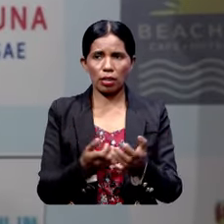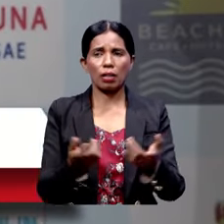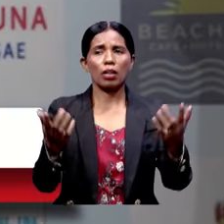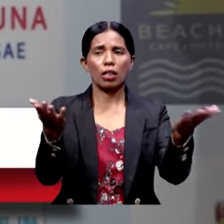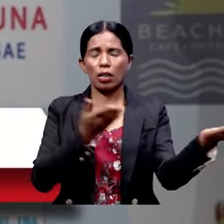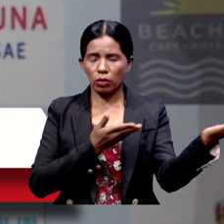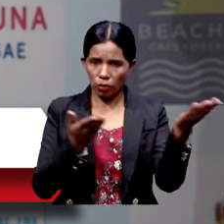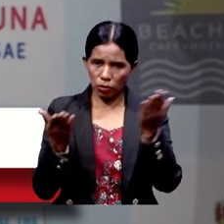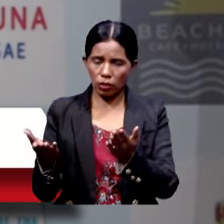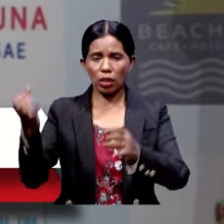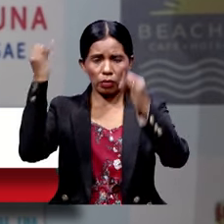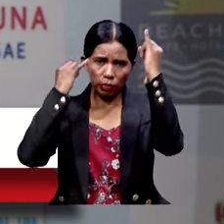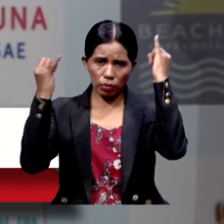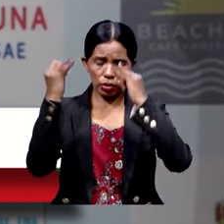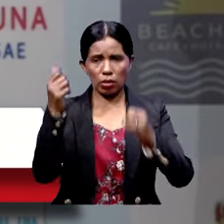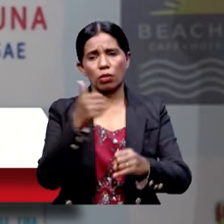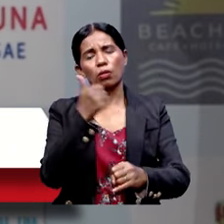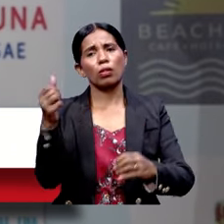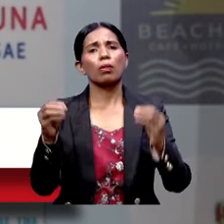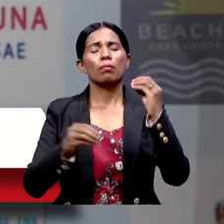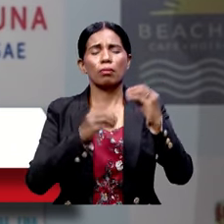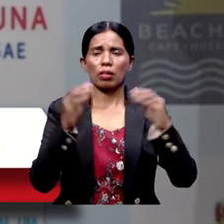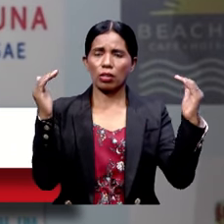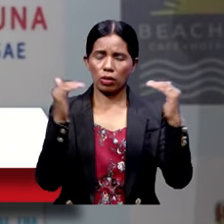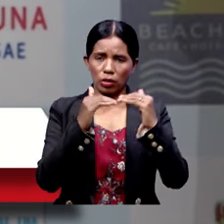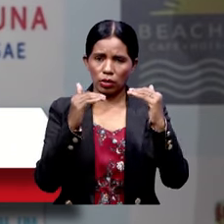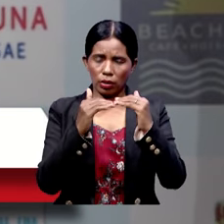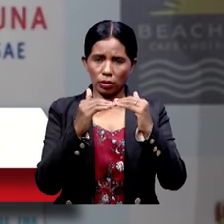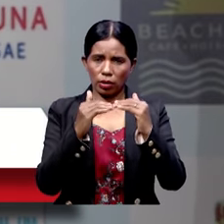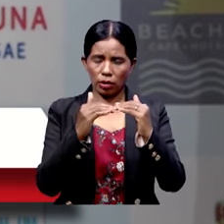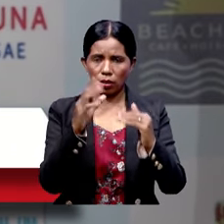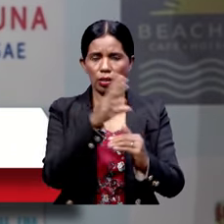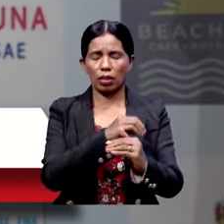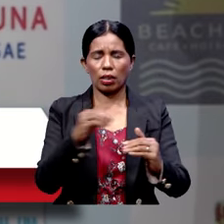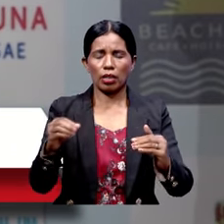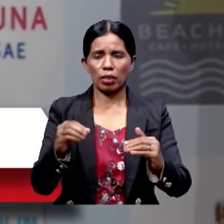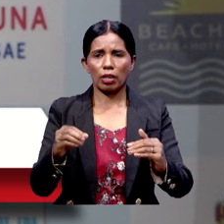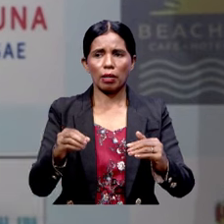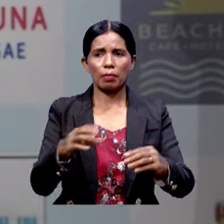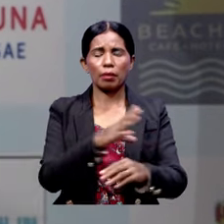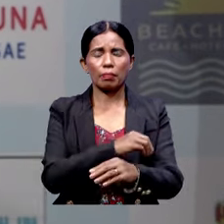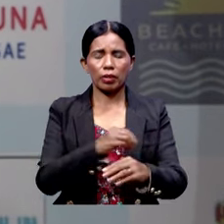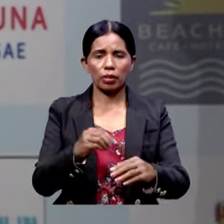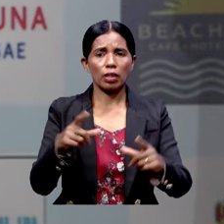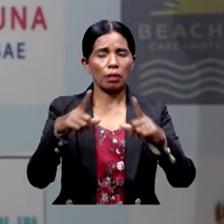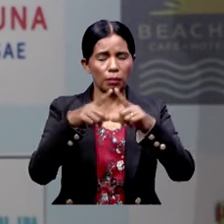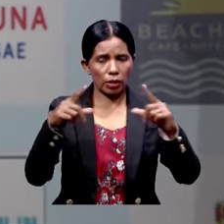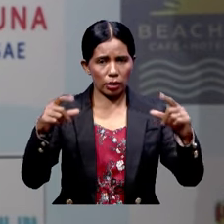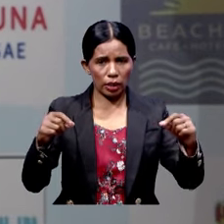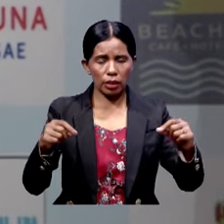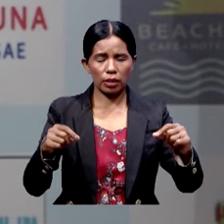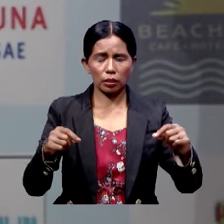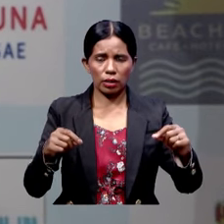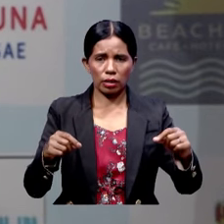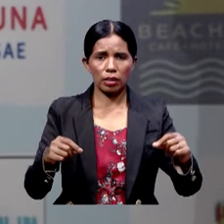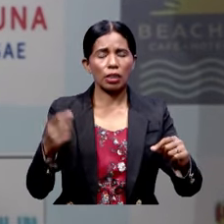luar informasi yang baru, kau nampak encounter memang sosialisasi perlu Timor Leste, atau sosialisasi perlu Jepang, kuliah ia tiada